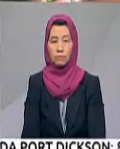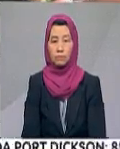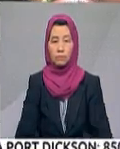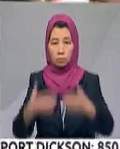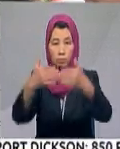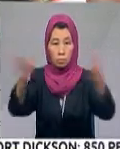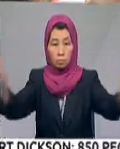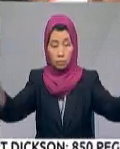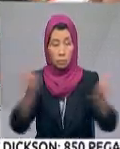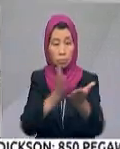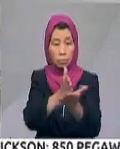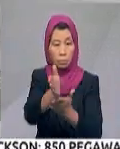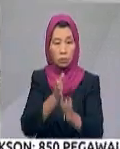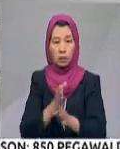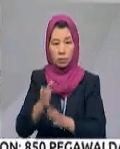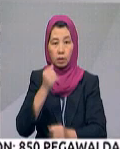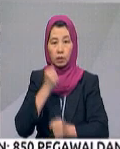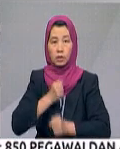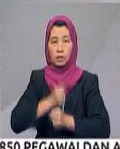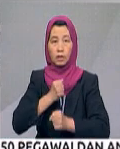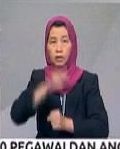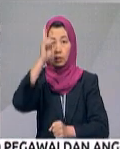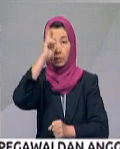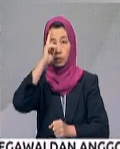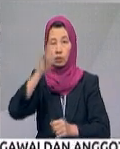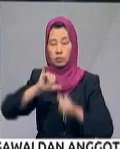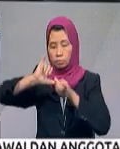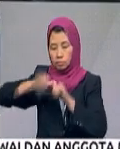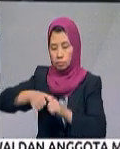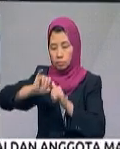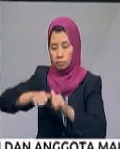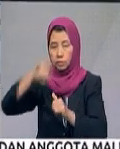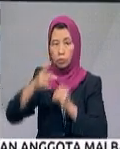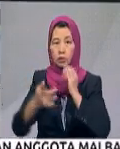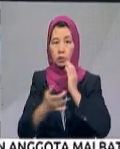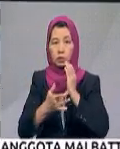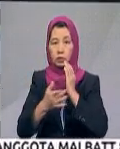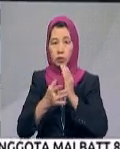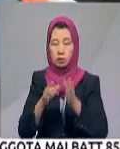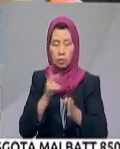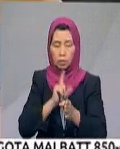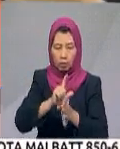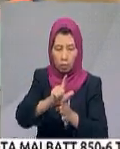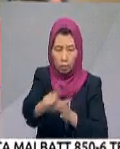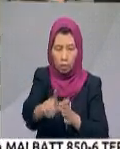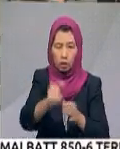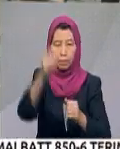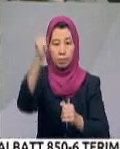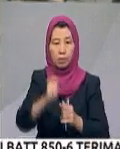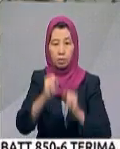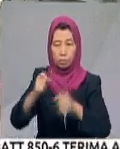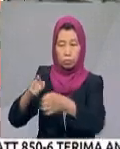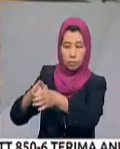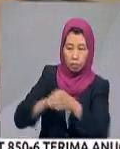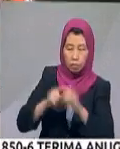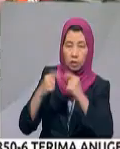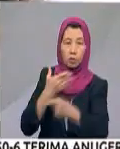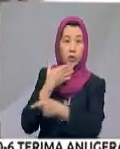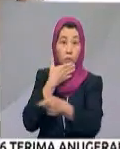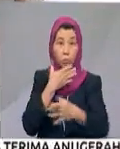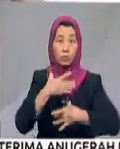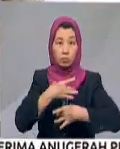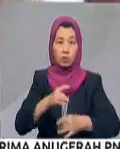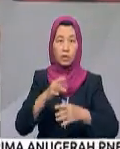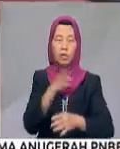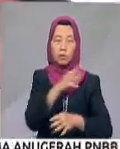Pendedahan secara langsung bidang pekerjaan seperti kejuruteraan bagi teknologi rel dan bas berupaya menarik minat golongan muda.